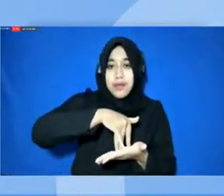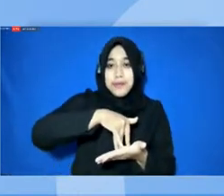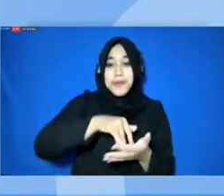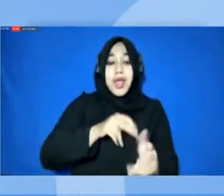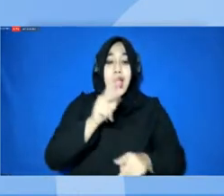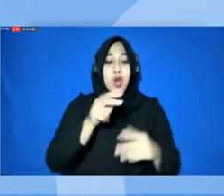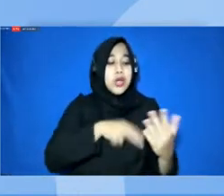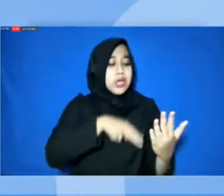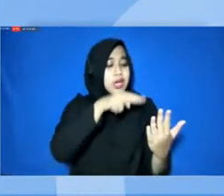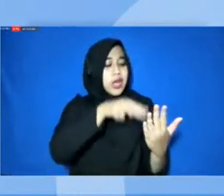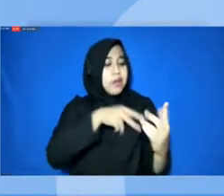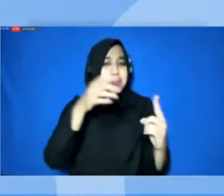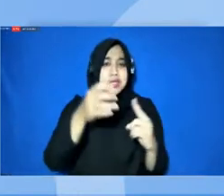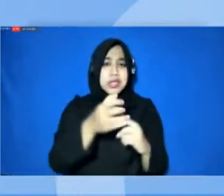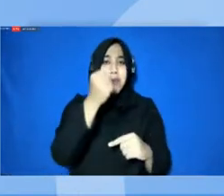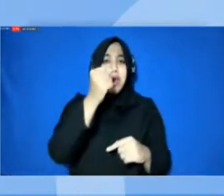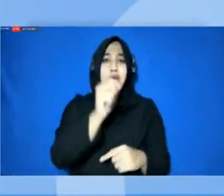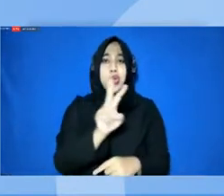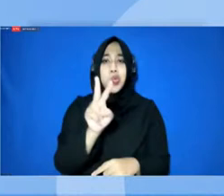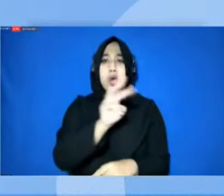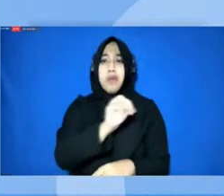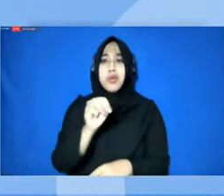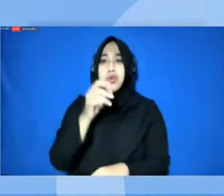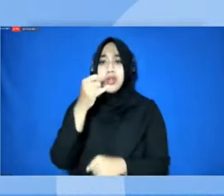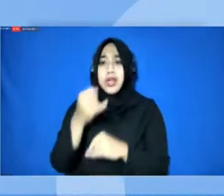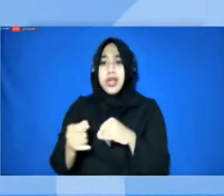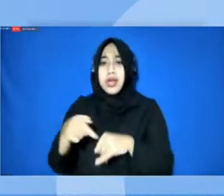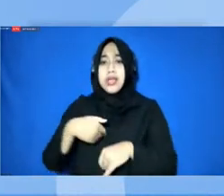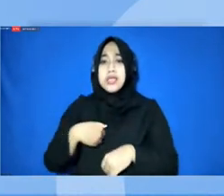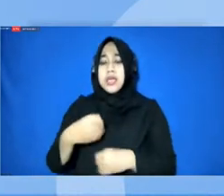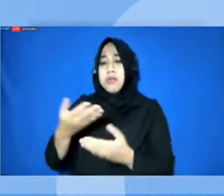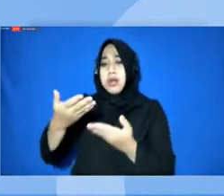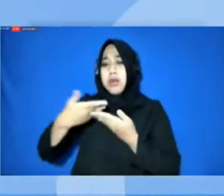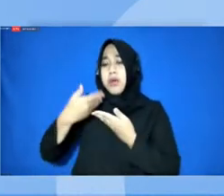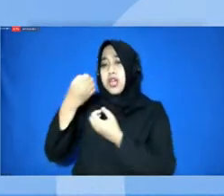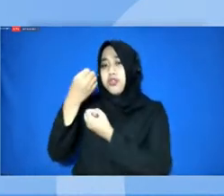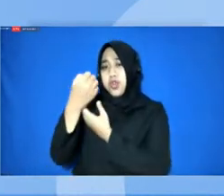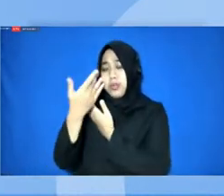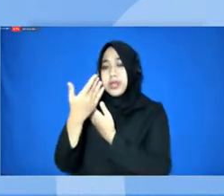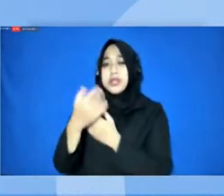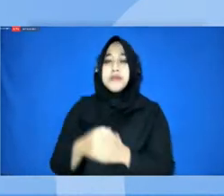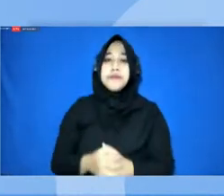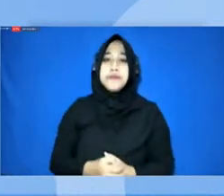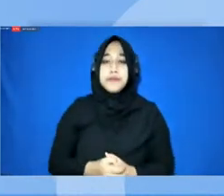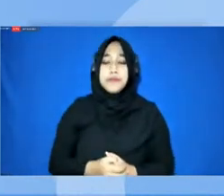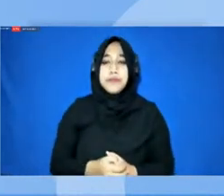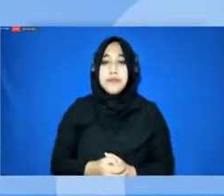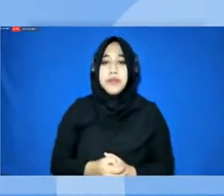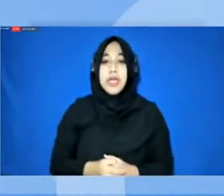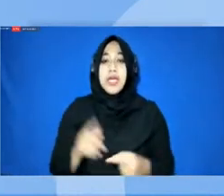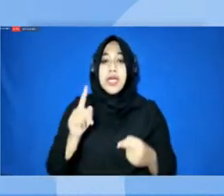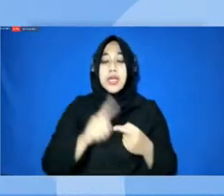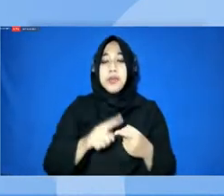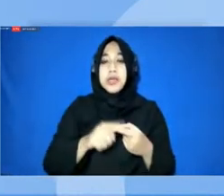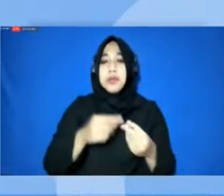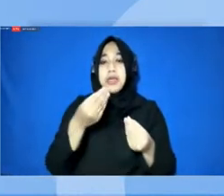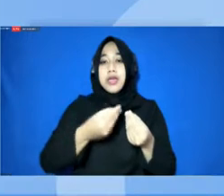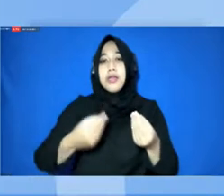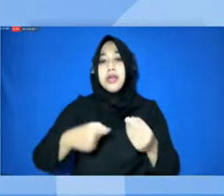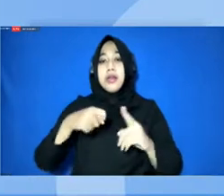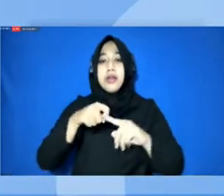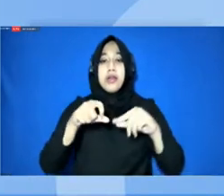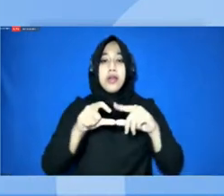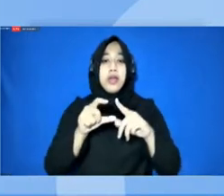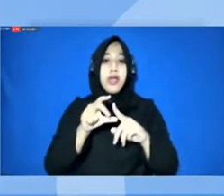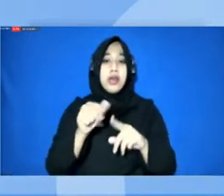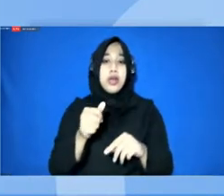dari capaian 2 minggu terakhir, ini saya dapat barusan tadi reportingnya, teman-teman kader puskesmas yang di Kota